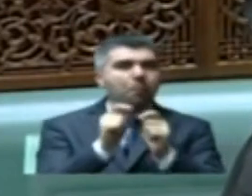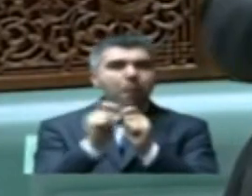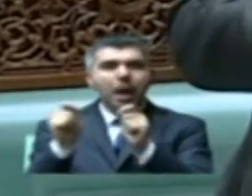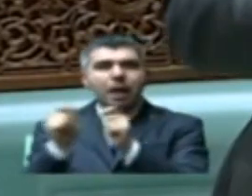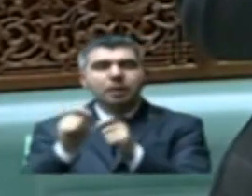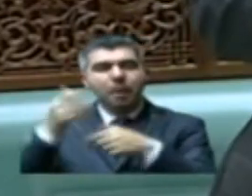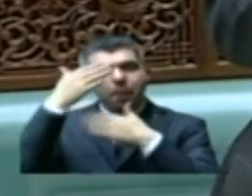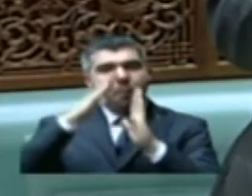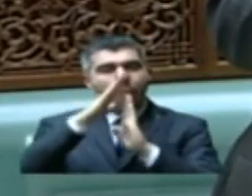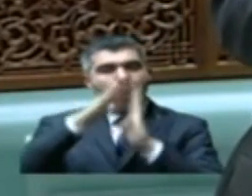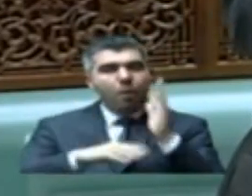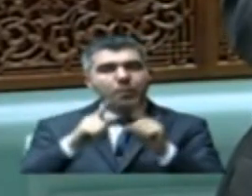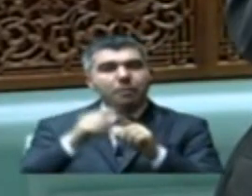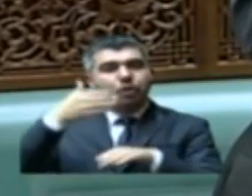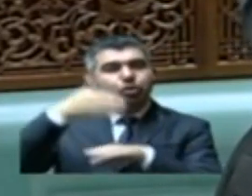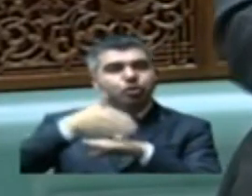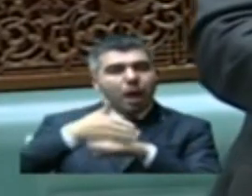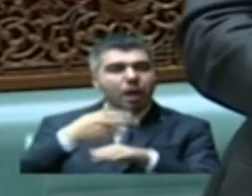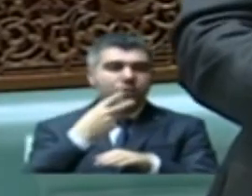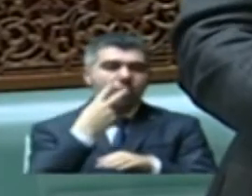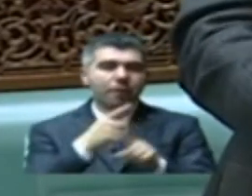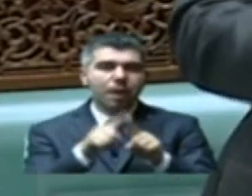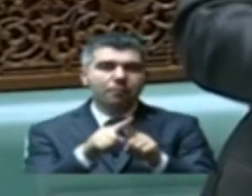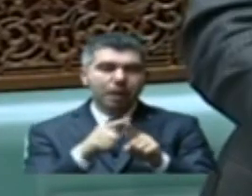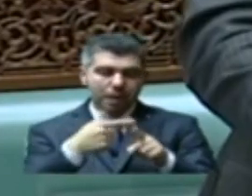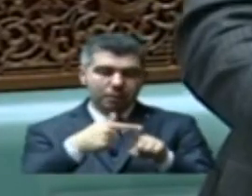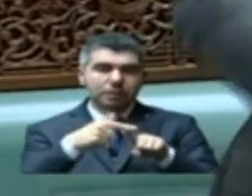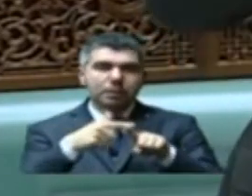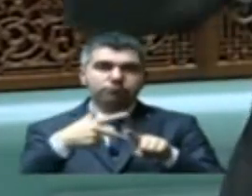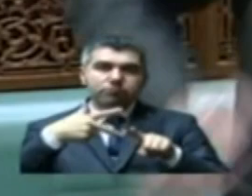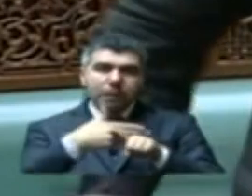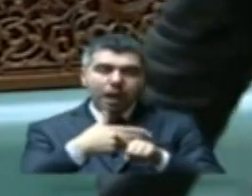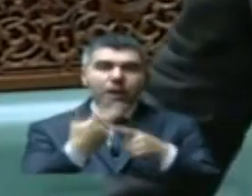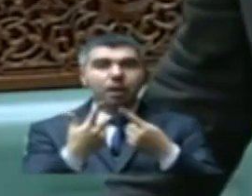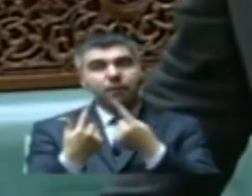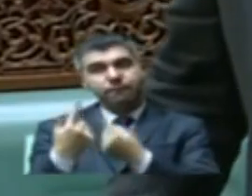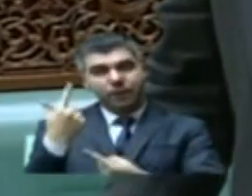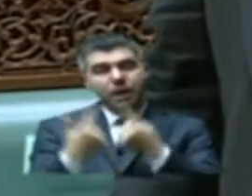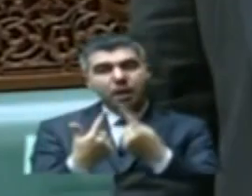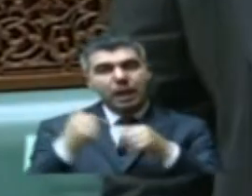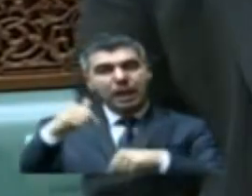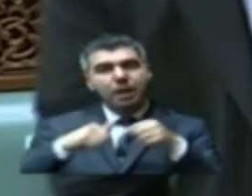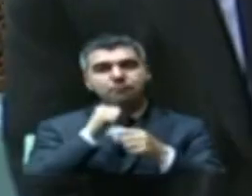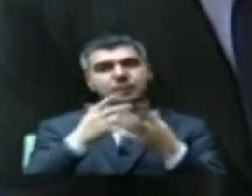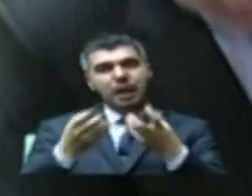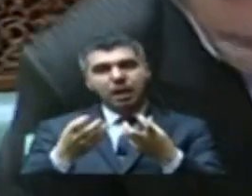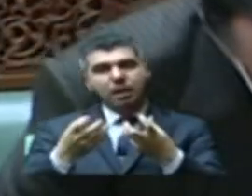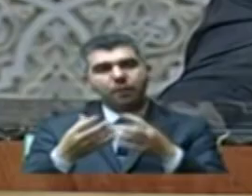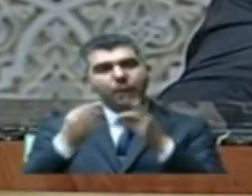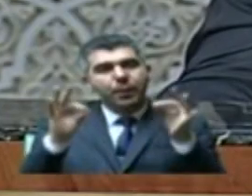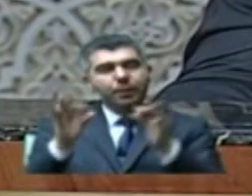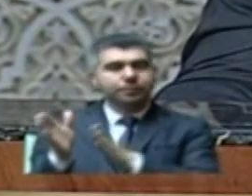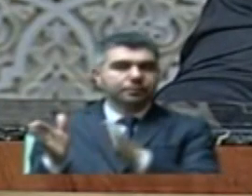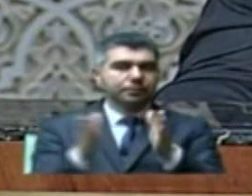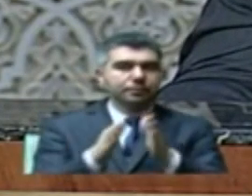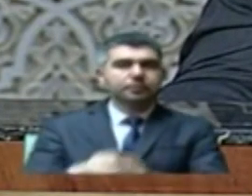حتى النجارة ملي كتسلم عليهم غالبا بأنها كتجبر إما الأصبع ديالو تبطر إما مشاكل كثيرة في هذا المجال. شكرا.